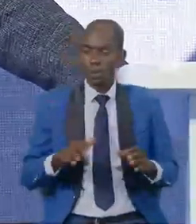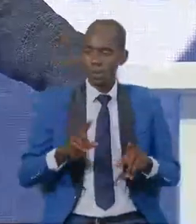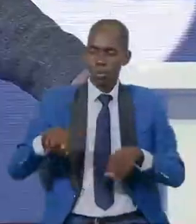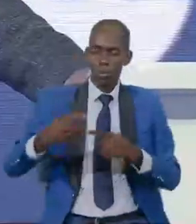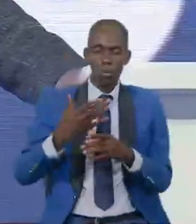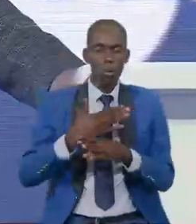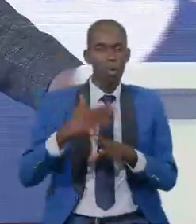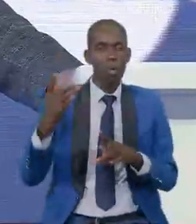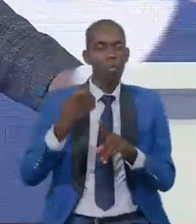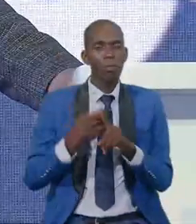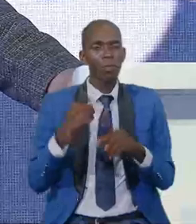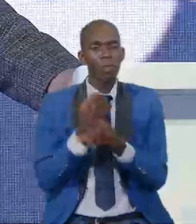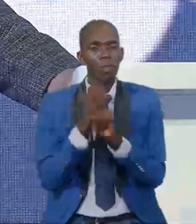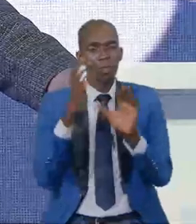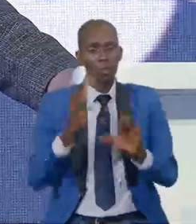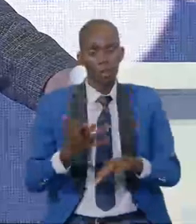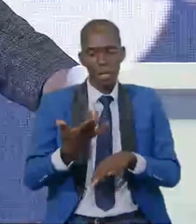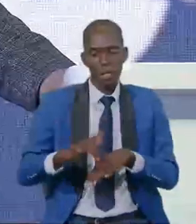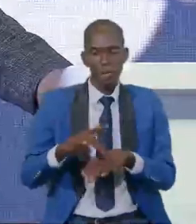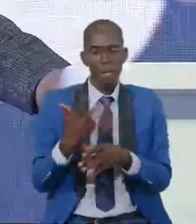Lorsque nous sommes sauvés,